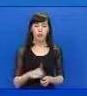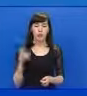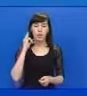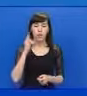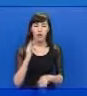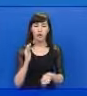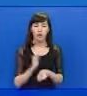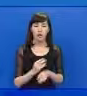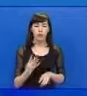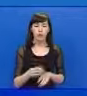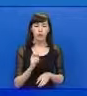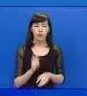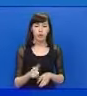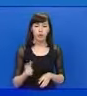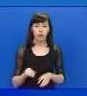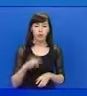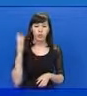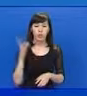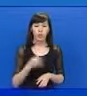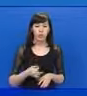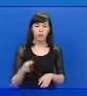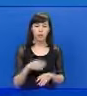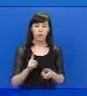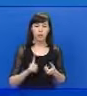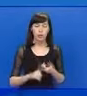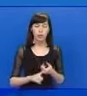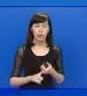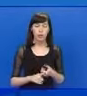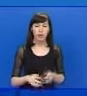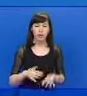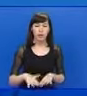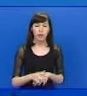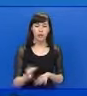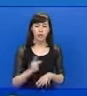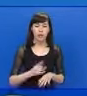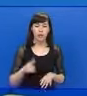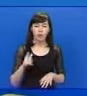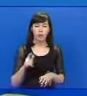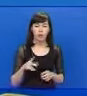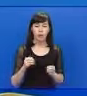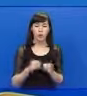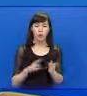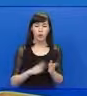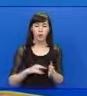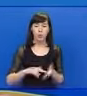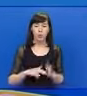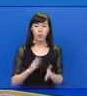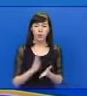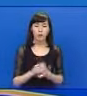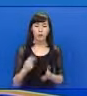қосылған әрбір 4-ші зауыт бұл оңтүстік Қазақстан облысында қосылып отыр. Жалпы өңір республика бойынша 119 жоба іске қосылған болса,